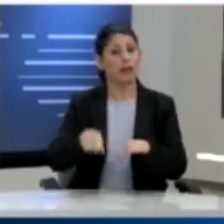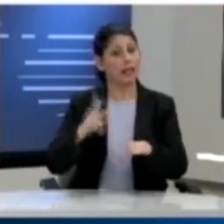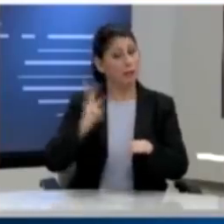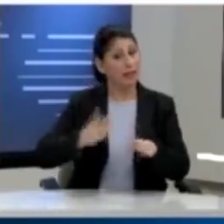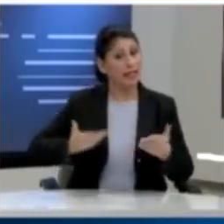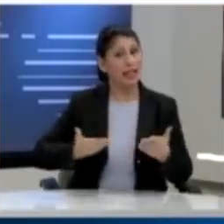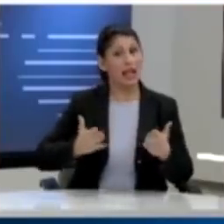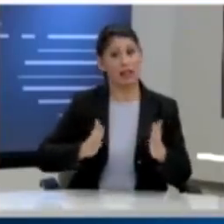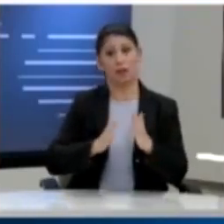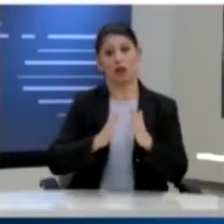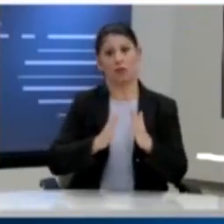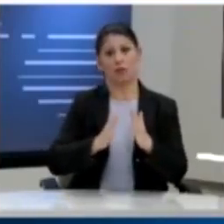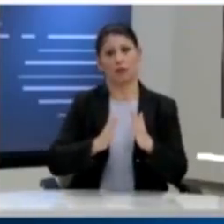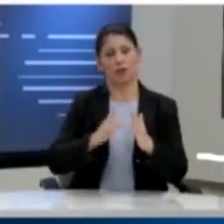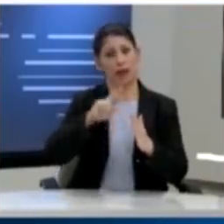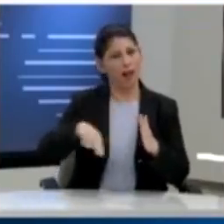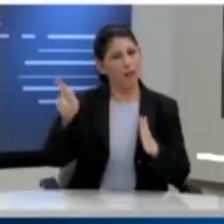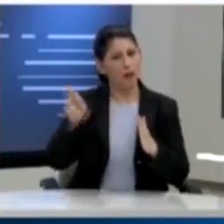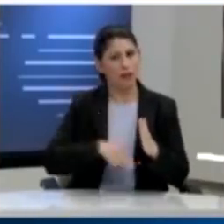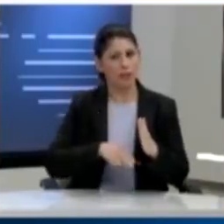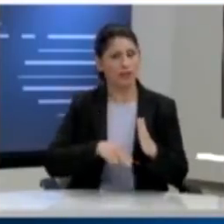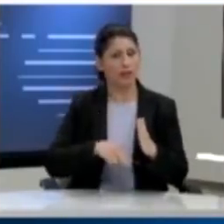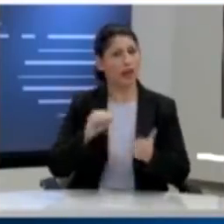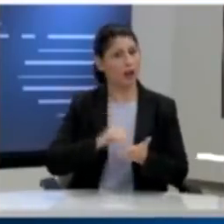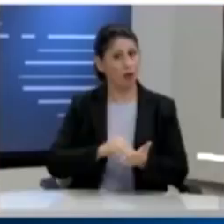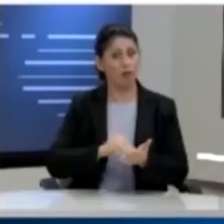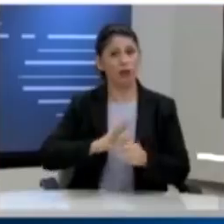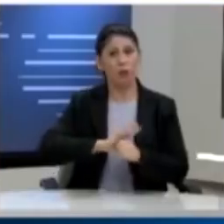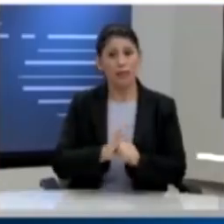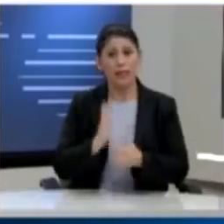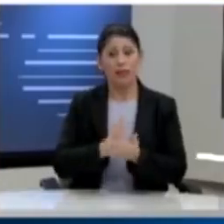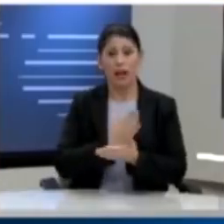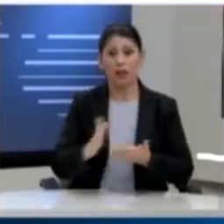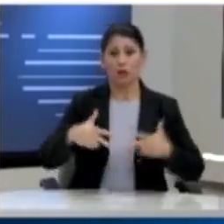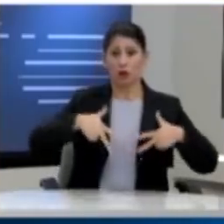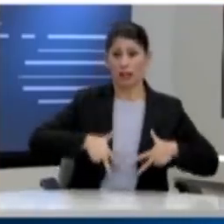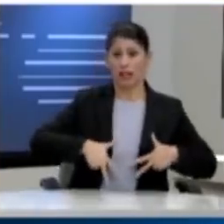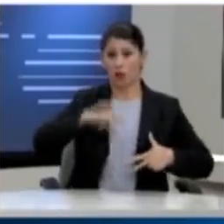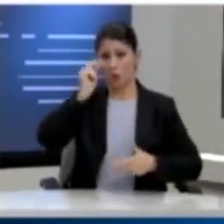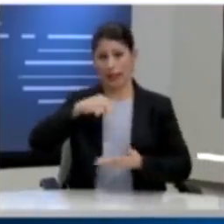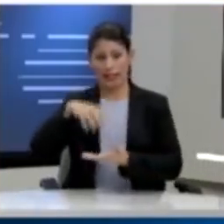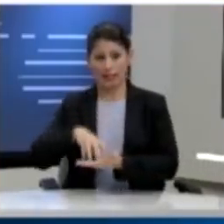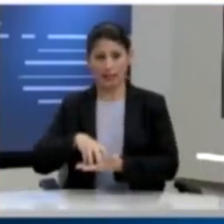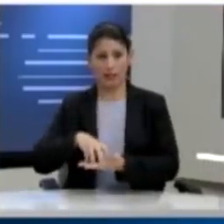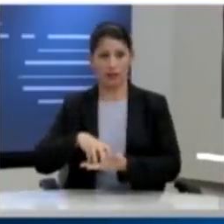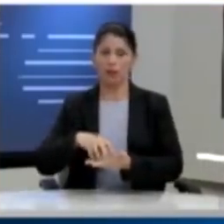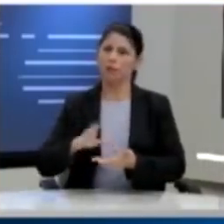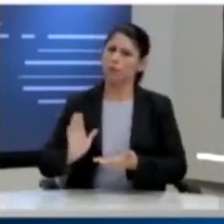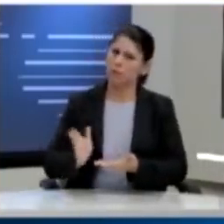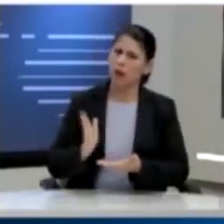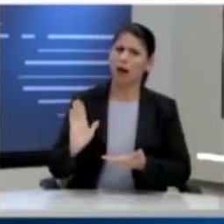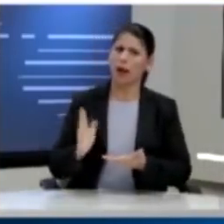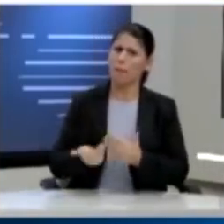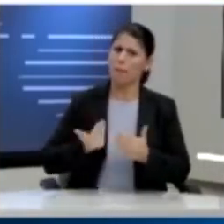τους αντιμετώπιση. Απορρίψατε επίσης τον πλήρη διαχωρισμό κράτους-εκκλησίας, παρά